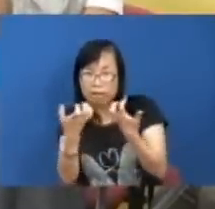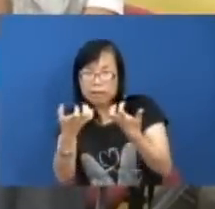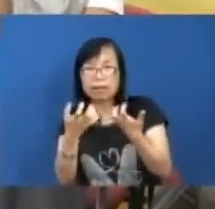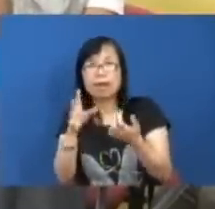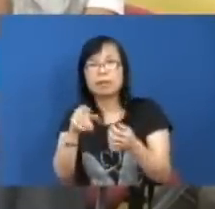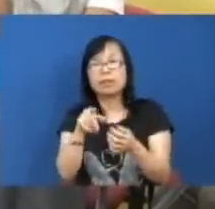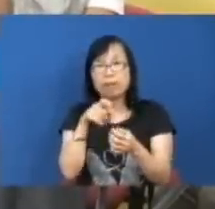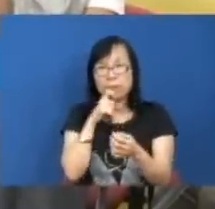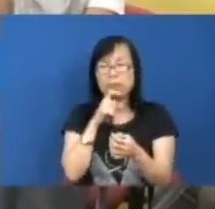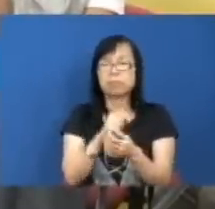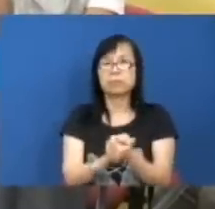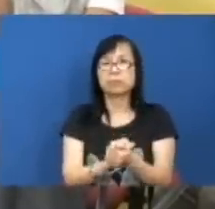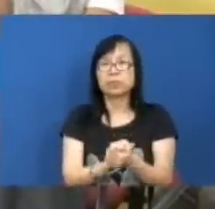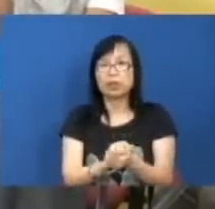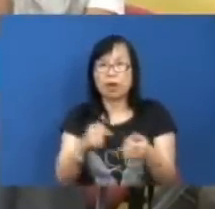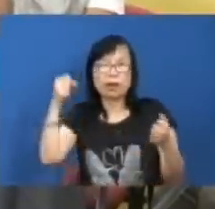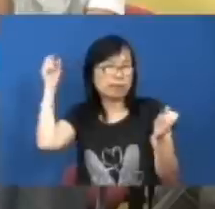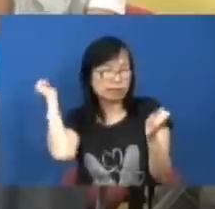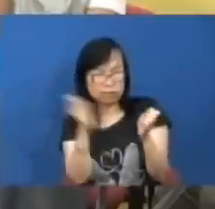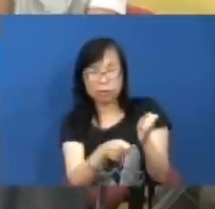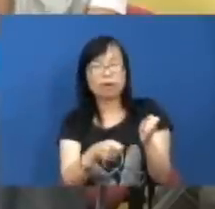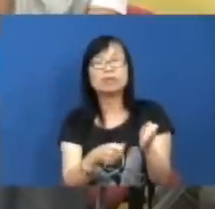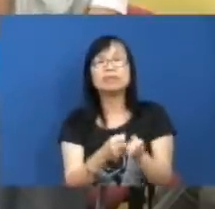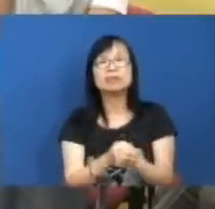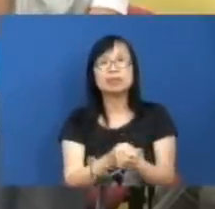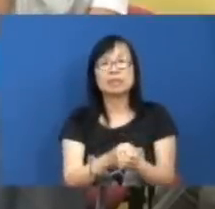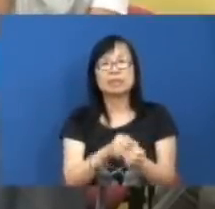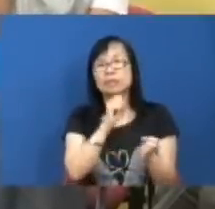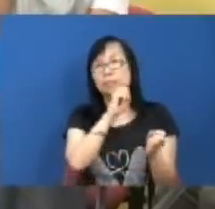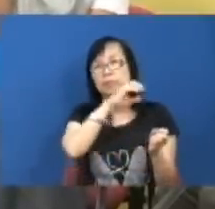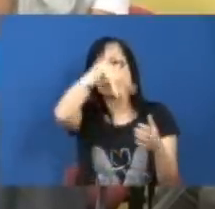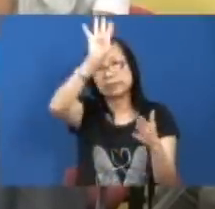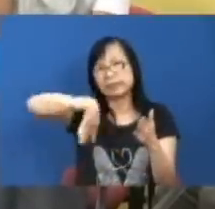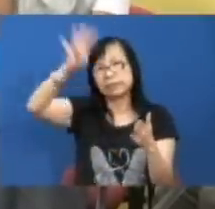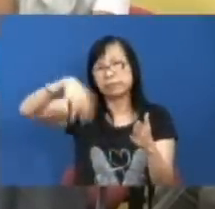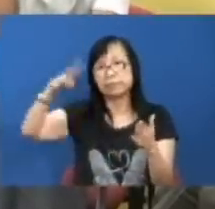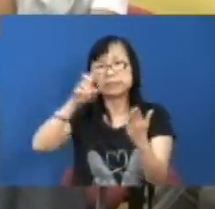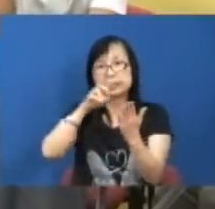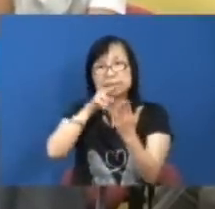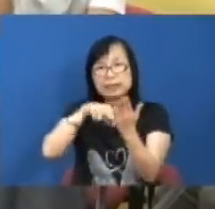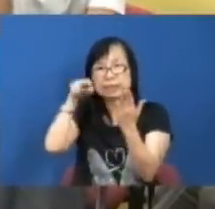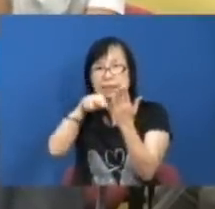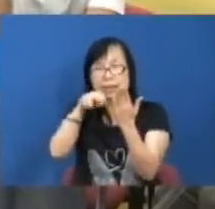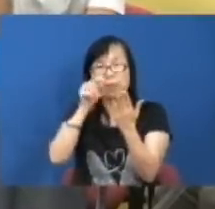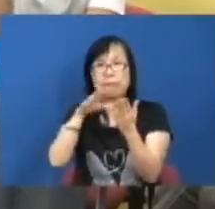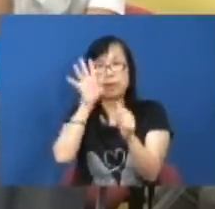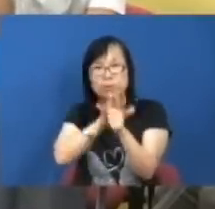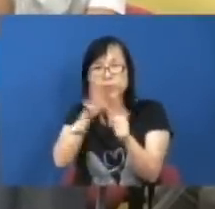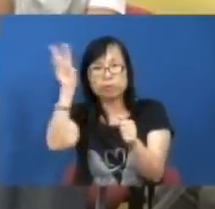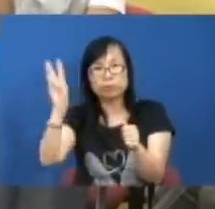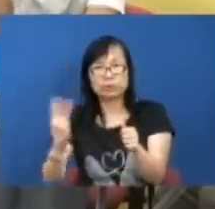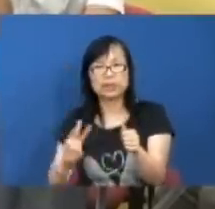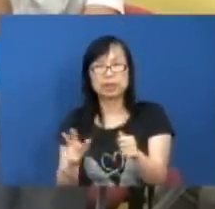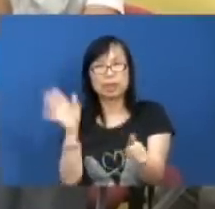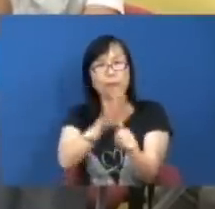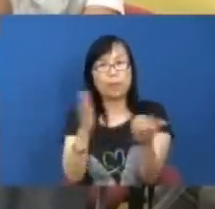時修補到噶嘛，所以通常一作完之後咧，就一定要咧順手咧油咗依個透明嘅防水漆上去之後咧，咁就